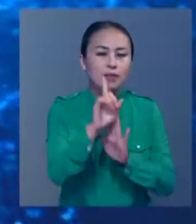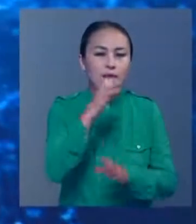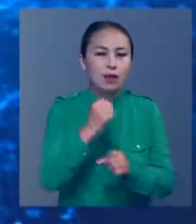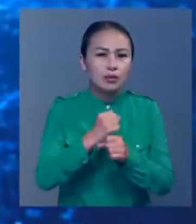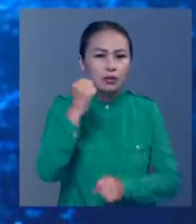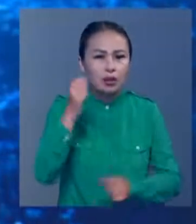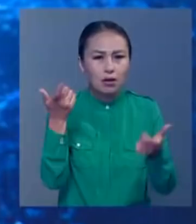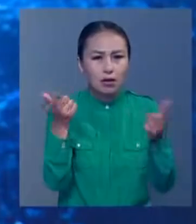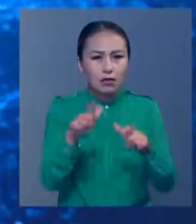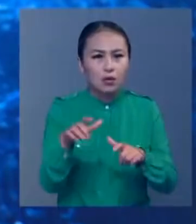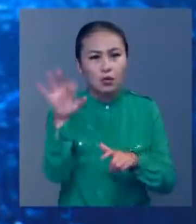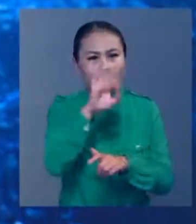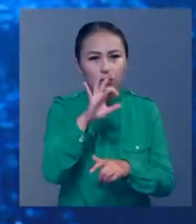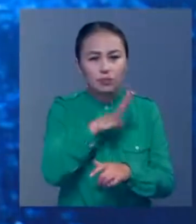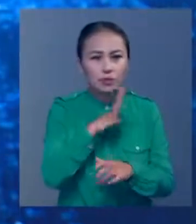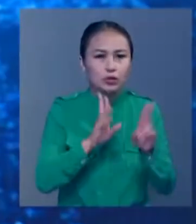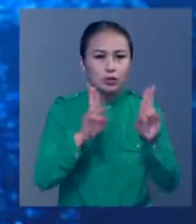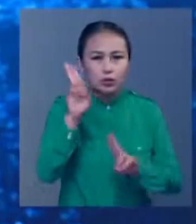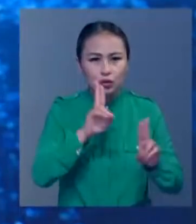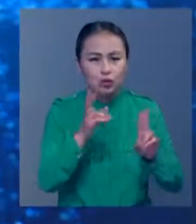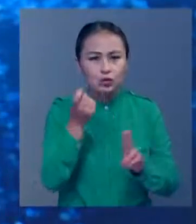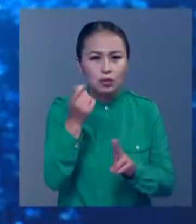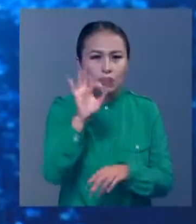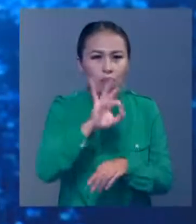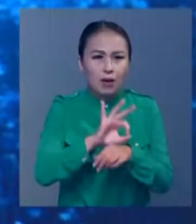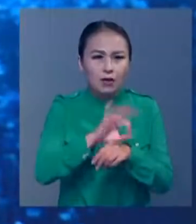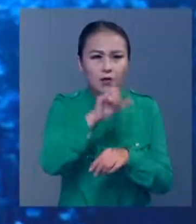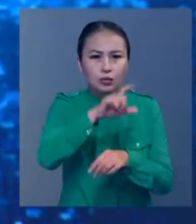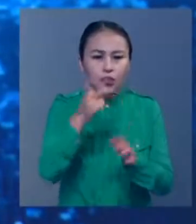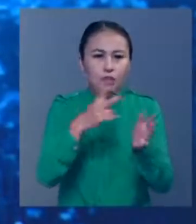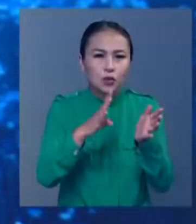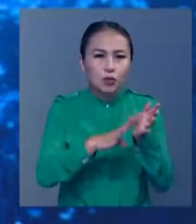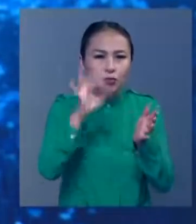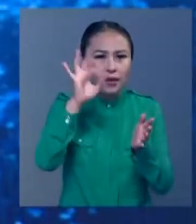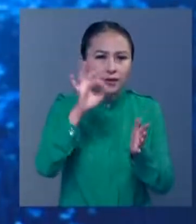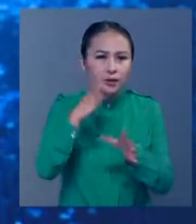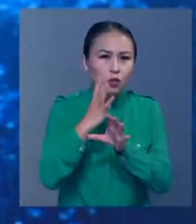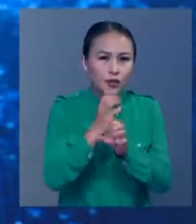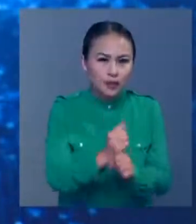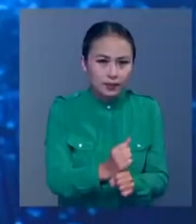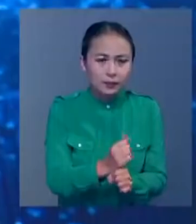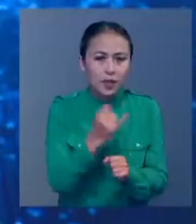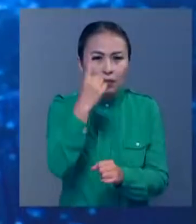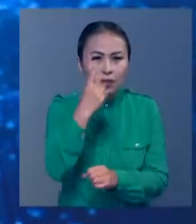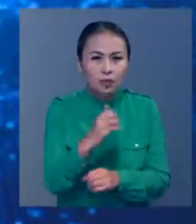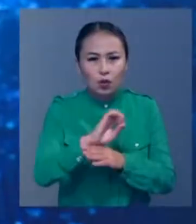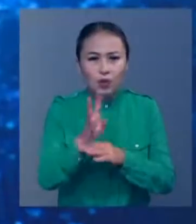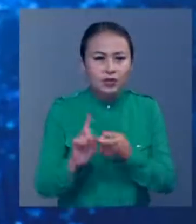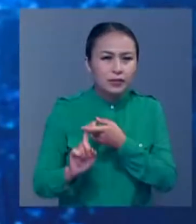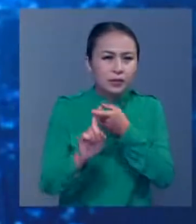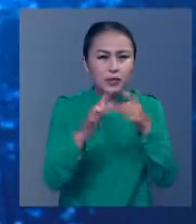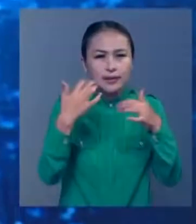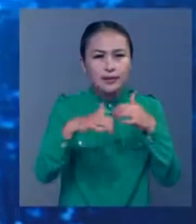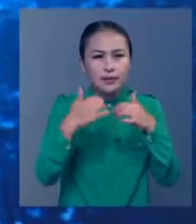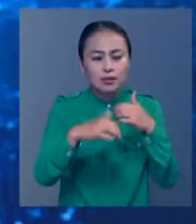бастап қатаң карантин шаралары енгізілгелі індет жұқтырушылардың саны 29%-ға төмендегенін баяндады. Бір күнде коронавирус бойынша